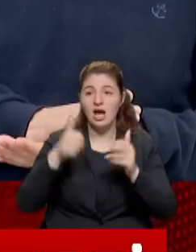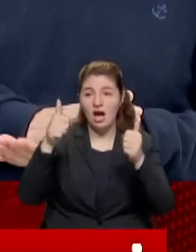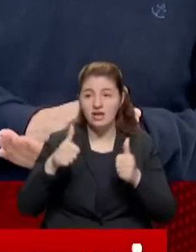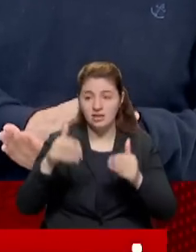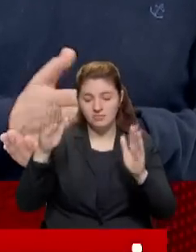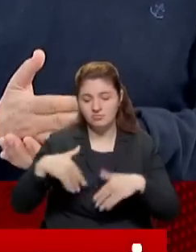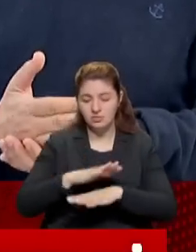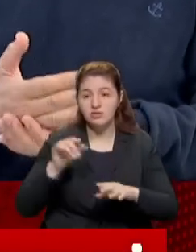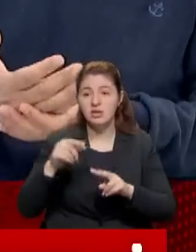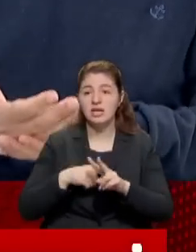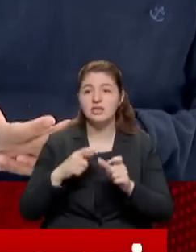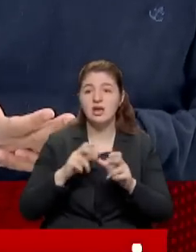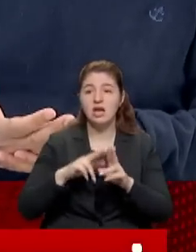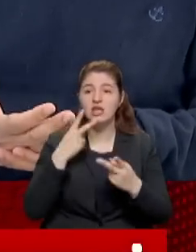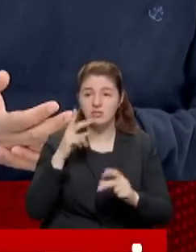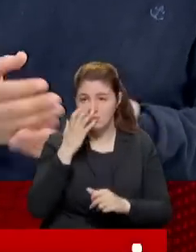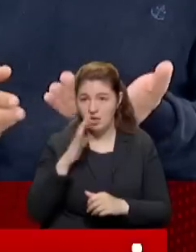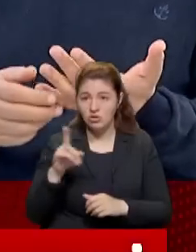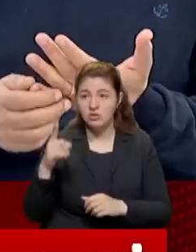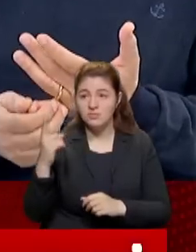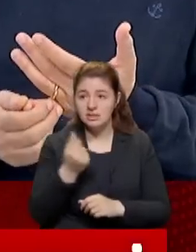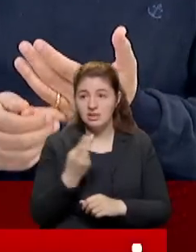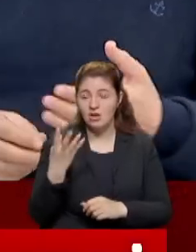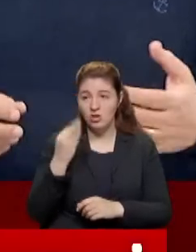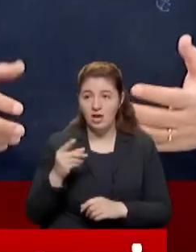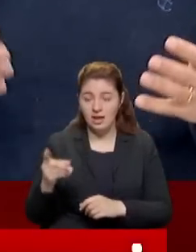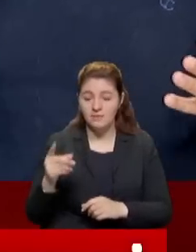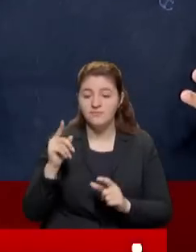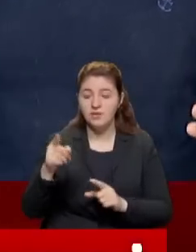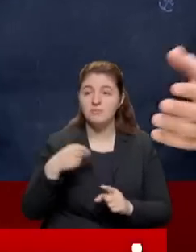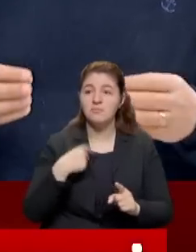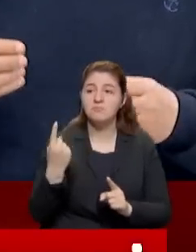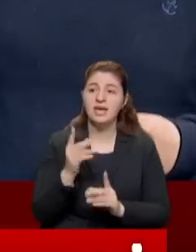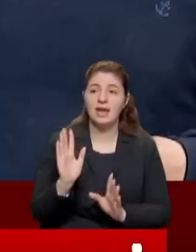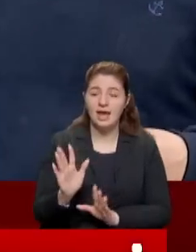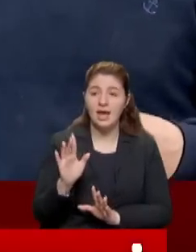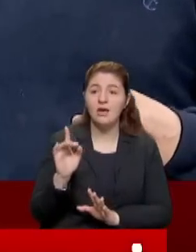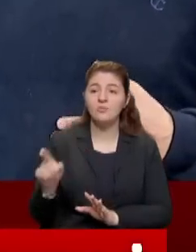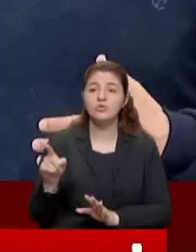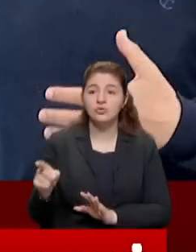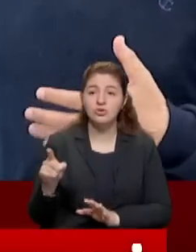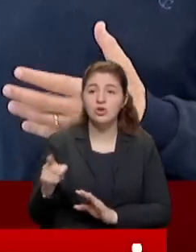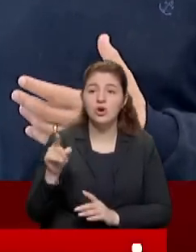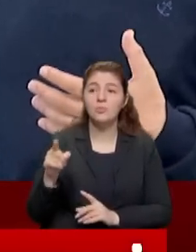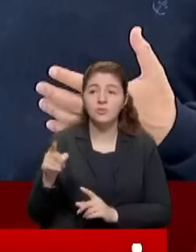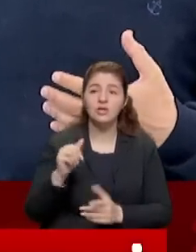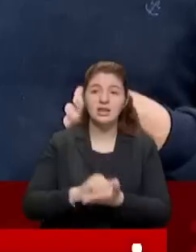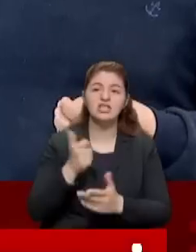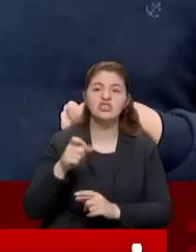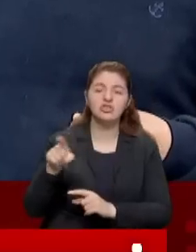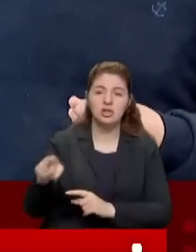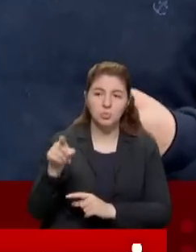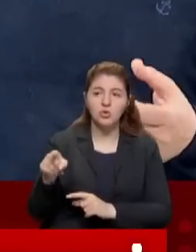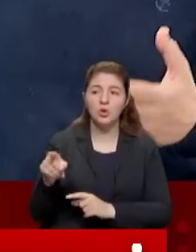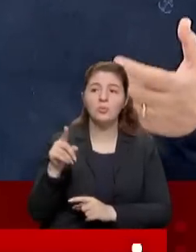indi. Şimdi YSK'nın açıklamasını bekliyoruz bir sayı olarak. Sen ben bir kere bunu işte bu gazetecilik. Yani